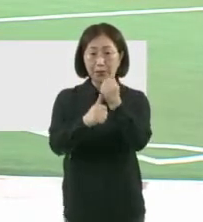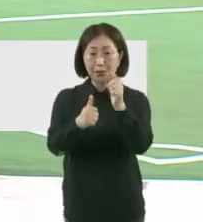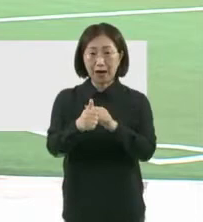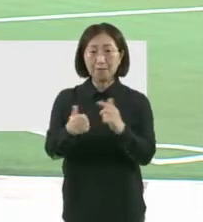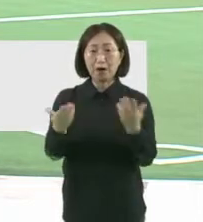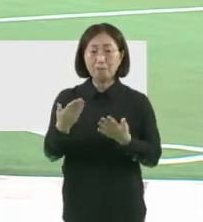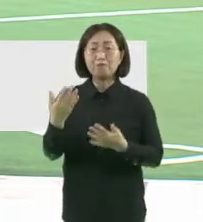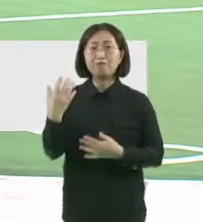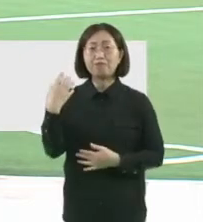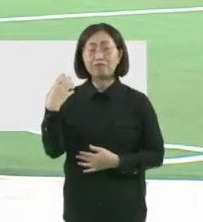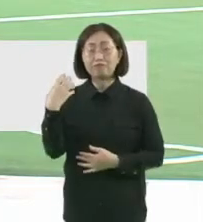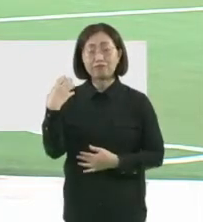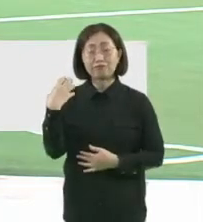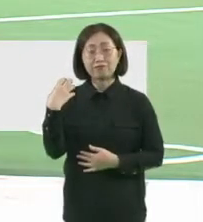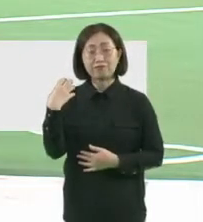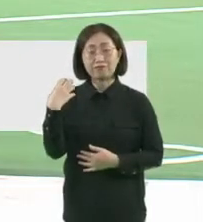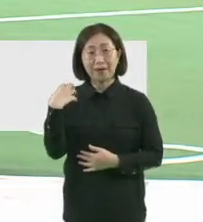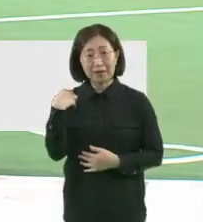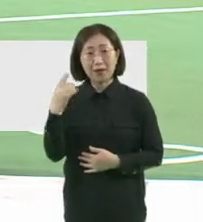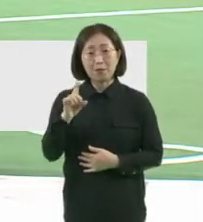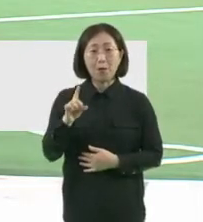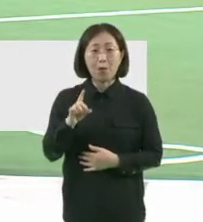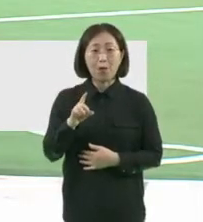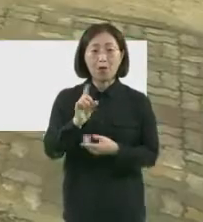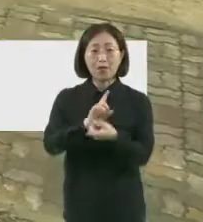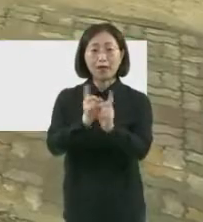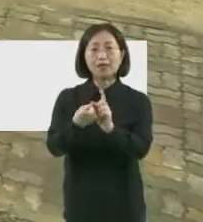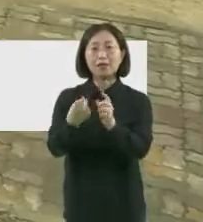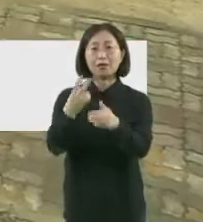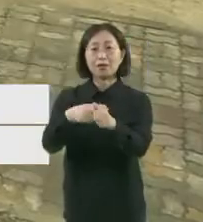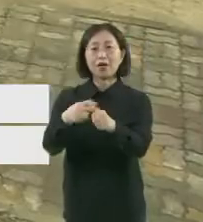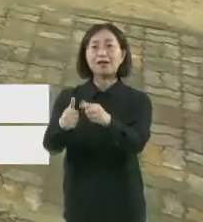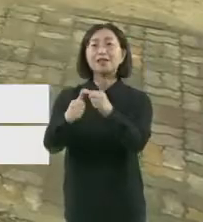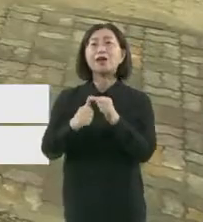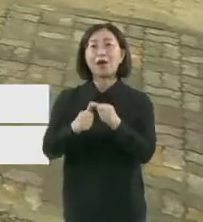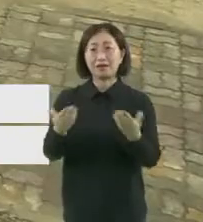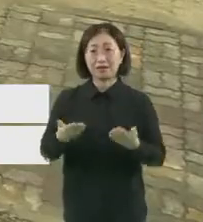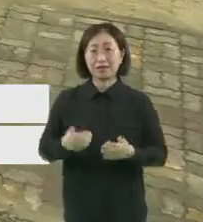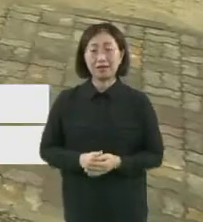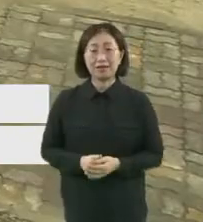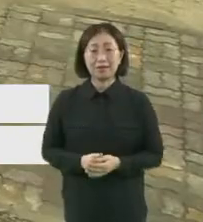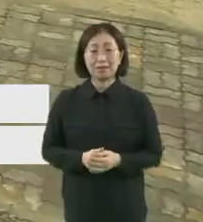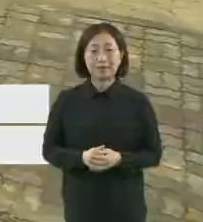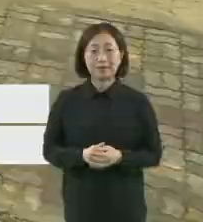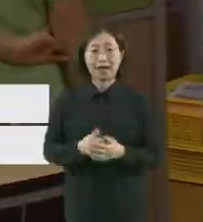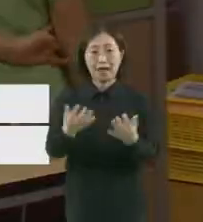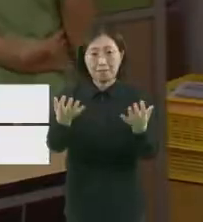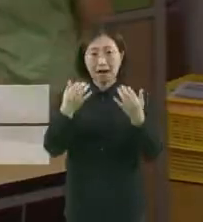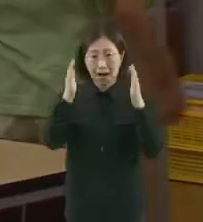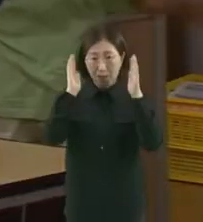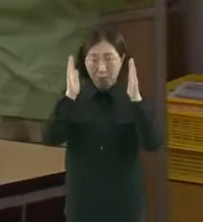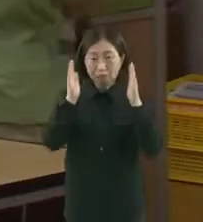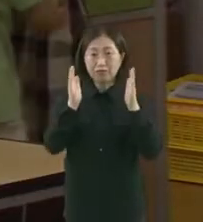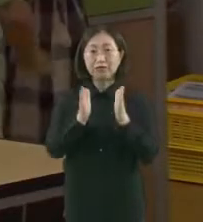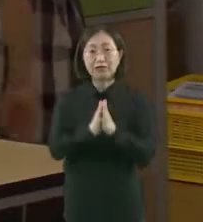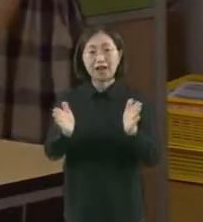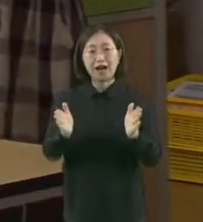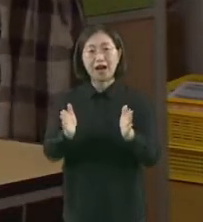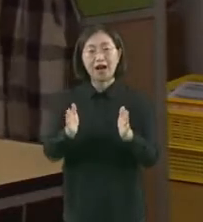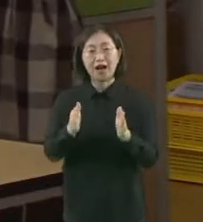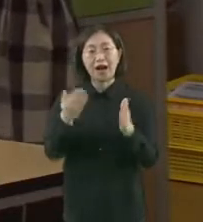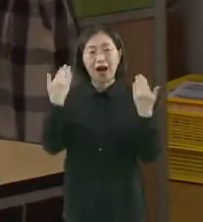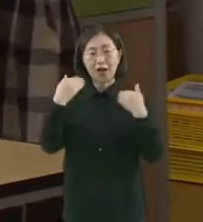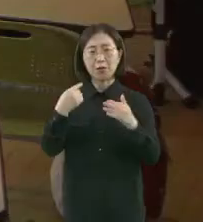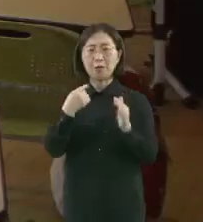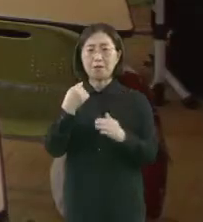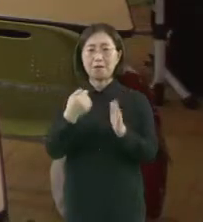최고 과중한 업무가 지금 기간제 교사 채용입니다. 2학기 전면 등교와 함께 학교 방역이 다시 한번 시험대에